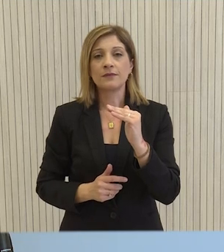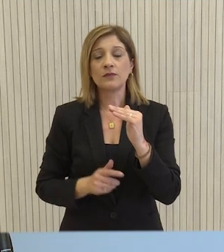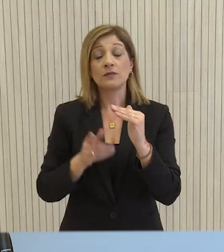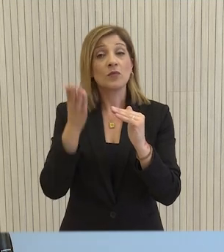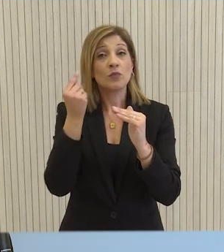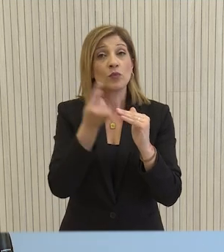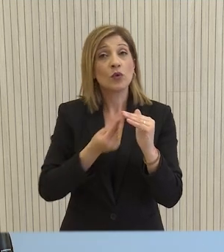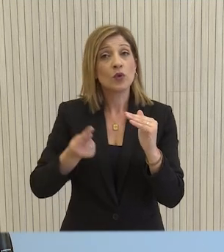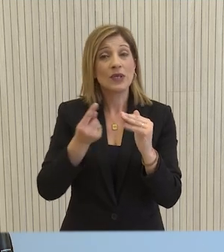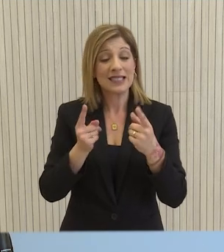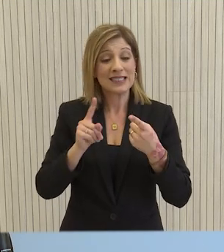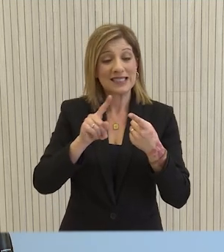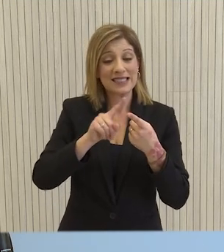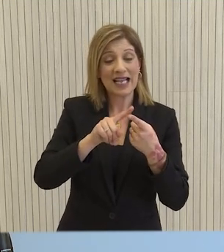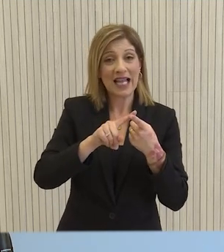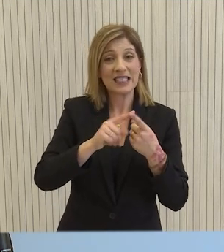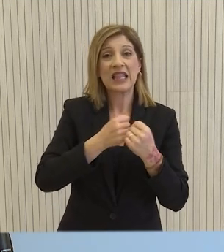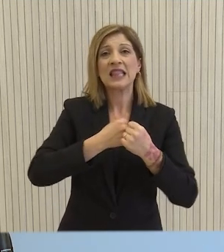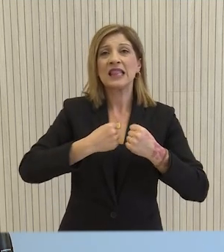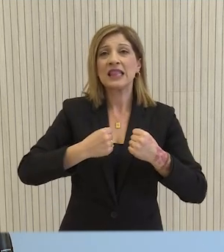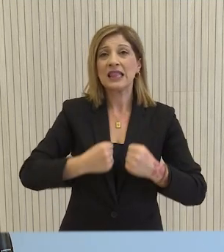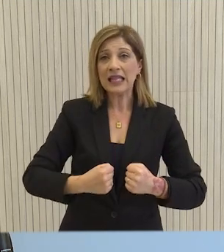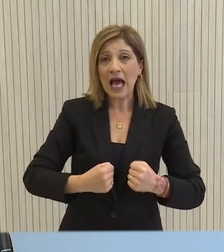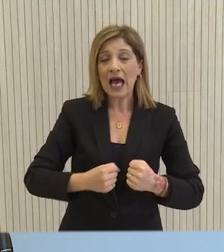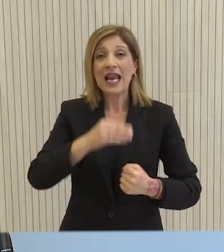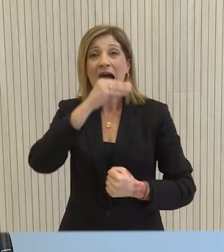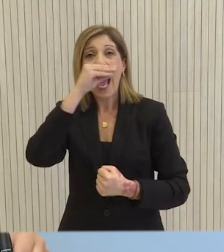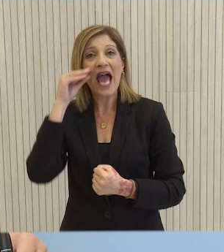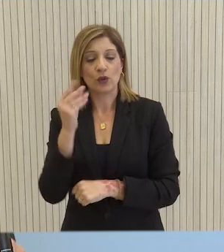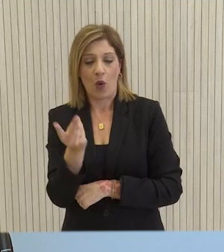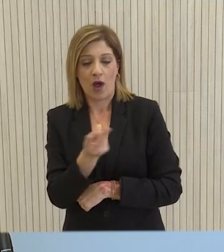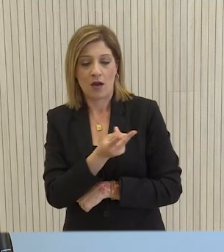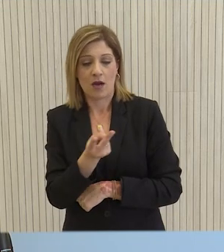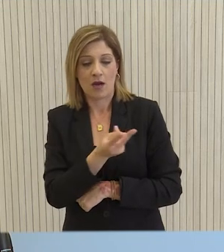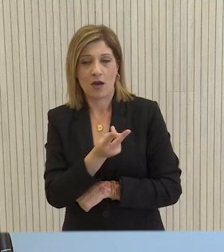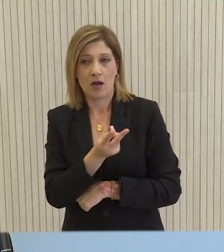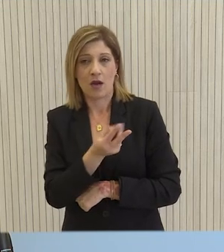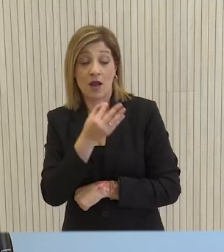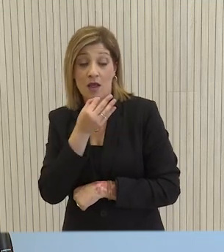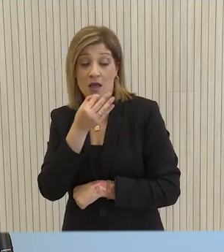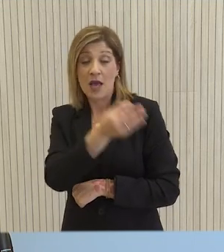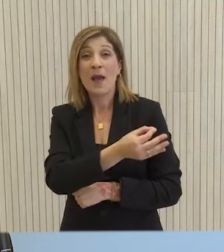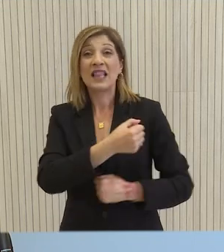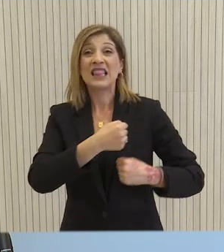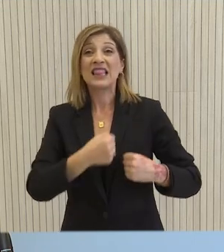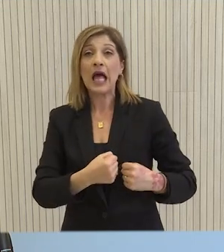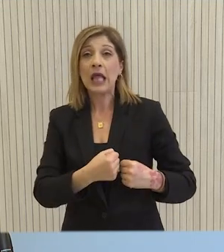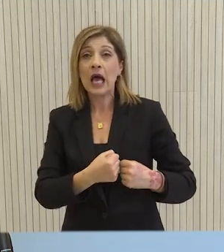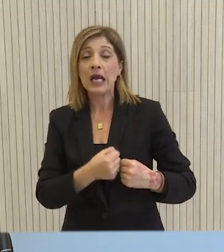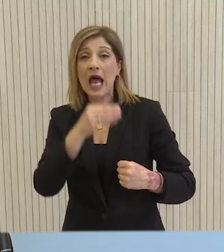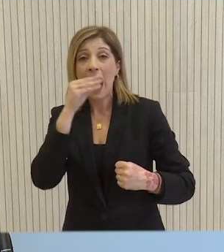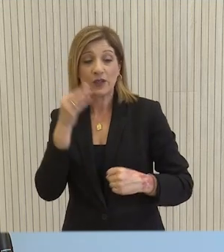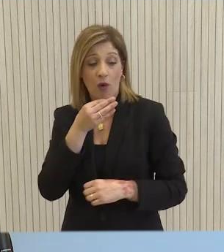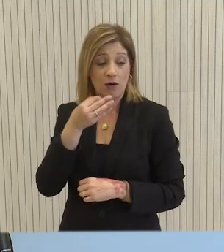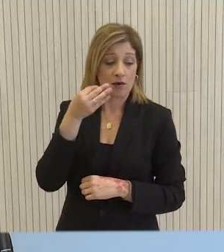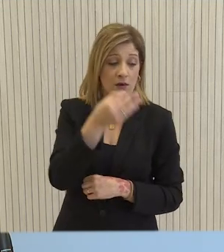ότι στη συνάντηση που είχε ο καταγωγικός ηγέτης μαζί με τον Ερντογάν είχε συστάσεις προς τον Κατάρ για να αλλάξει τη στάση του τέλος πάντων